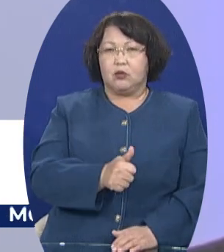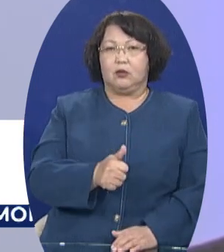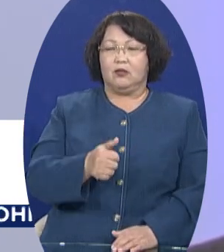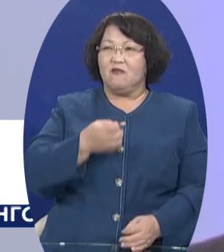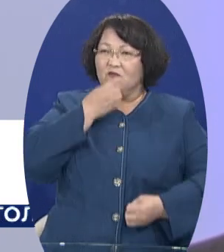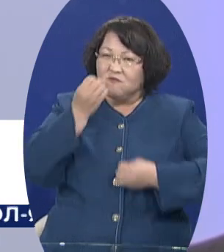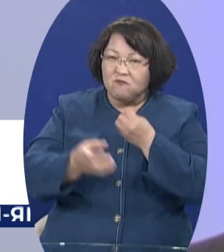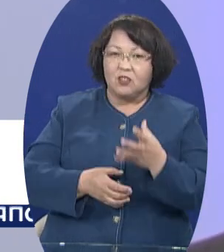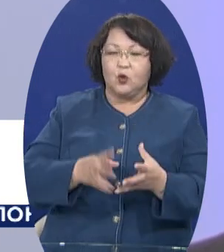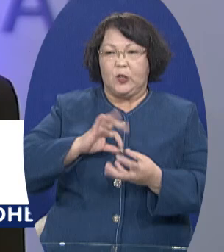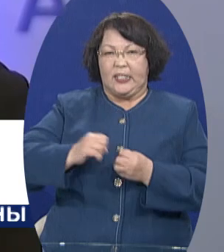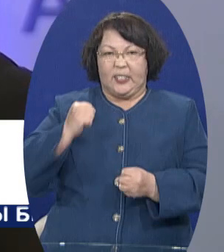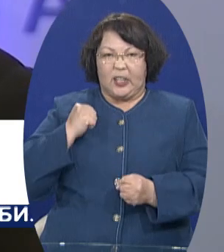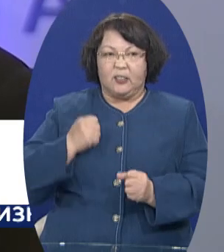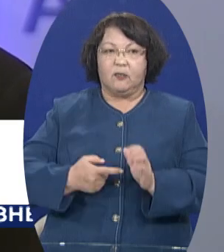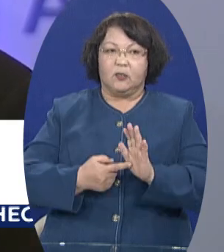бүхнээ хийх ёстой.